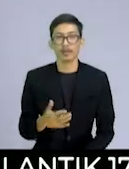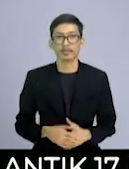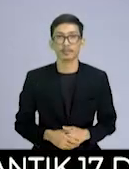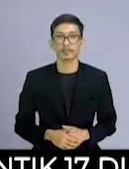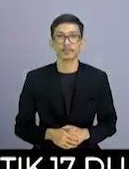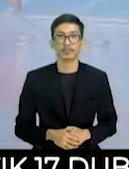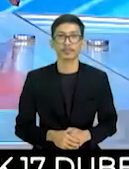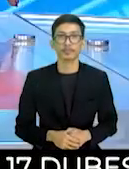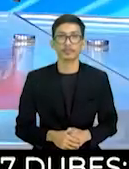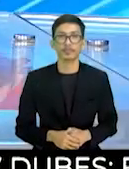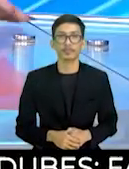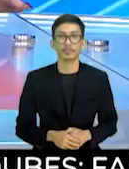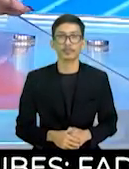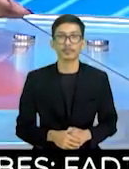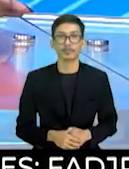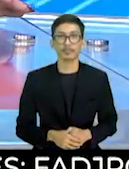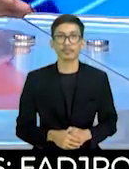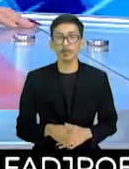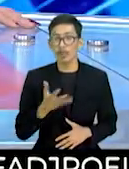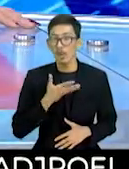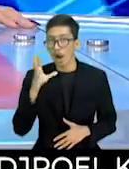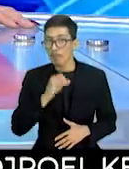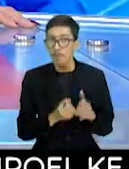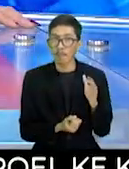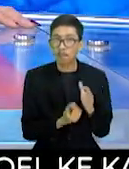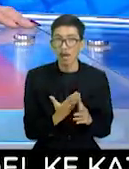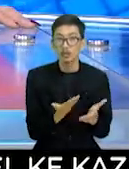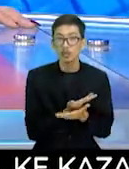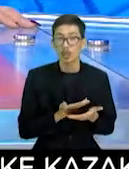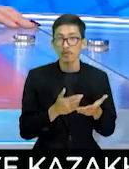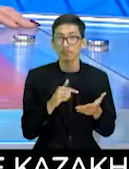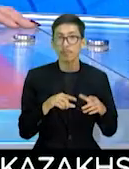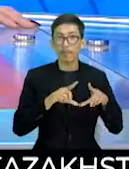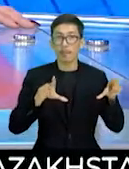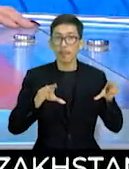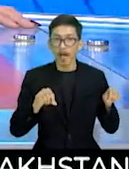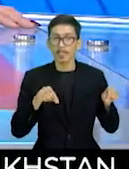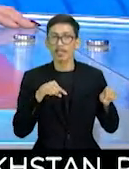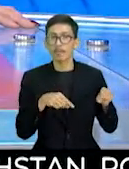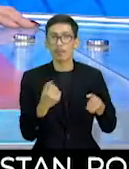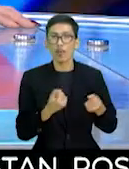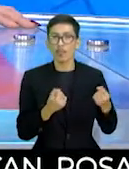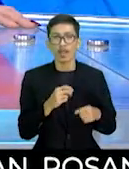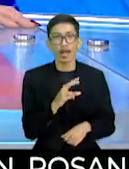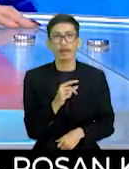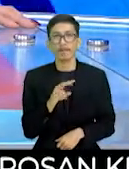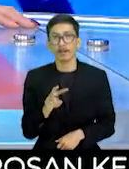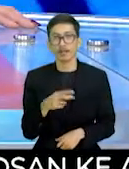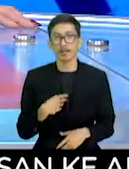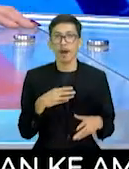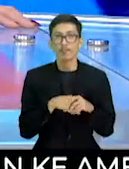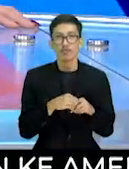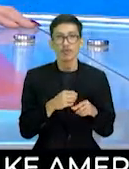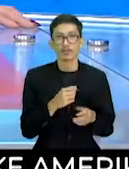melaporkan. Demis untuk mengetahui perkembangan terkini dari kasus plat nomor mobil selebgram Rachel Fenya, kita segera bergabung dengan Yasmin